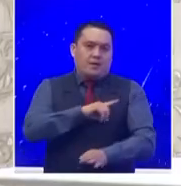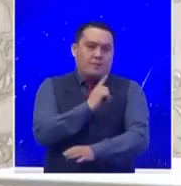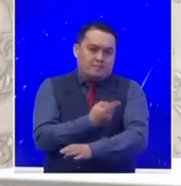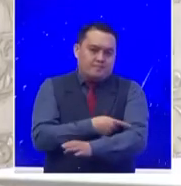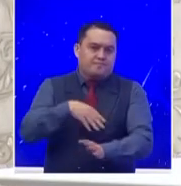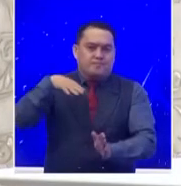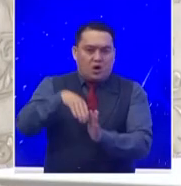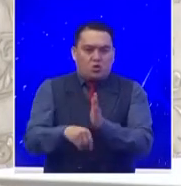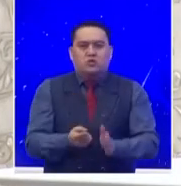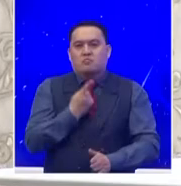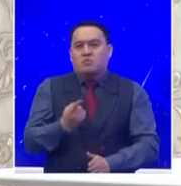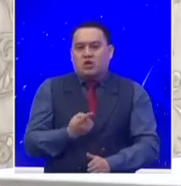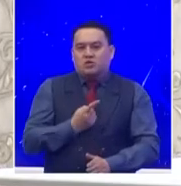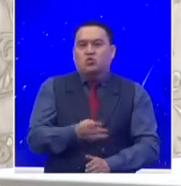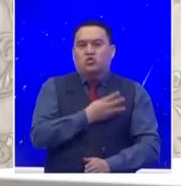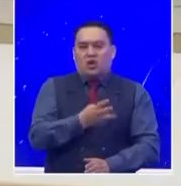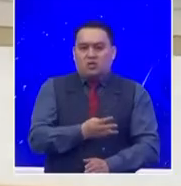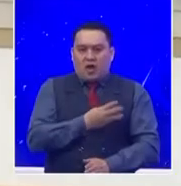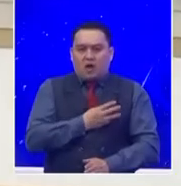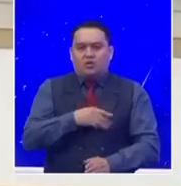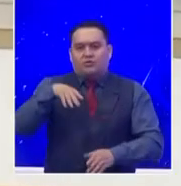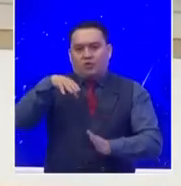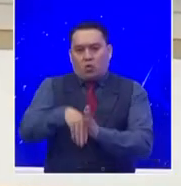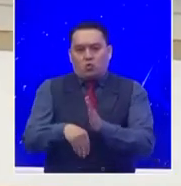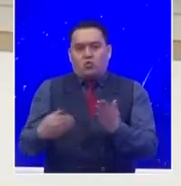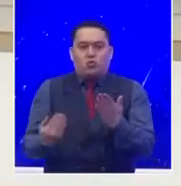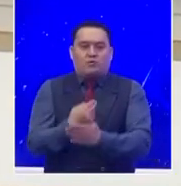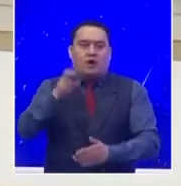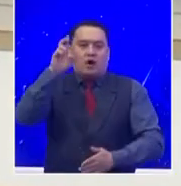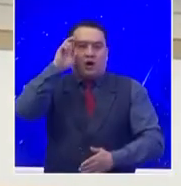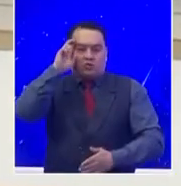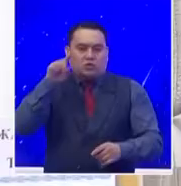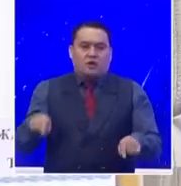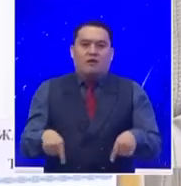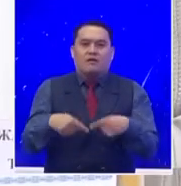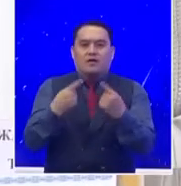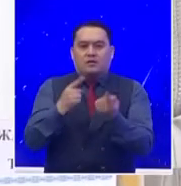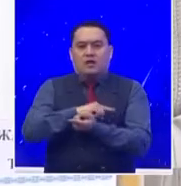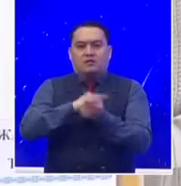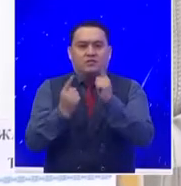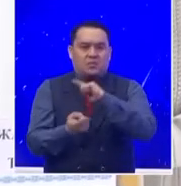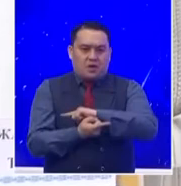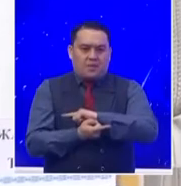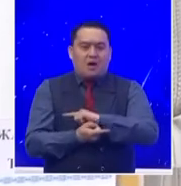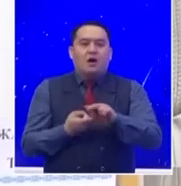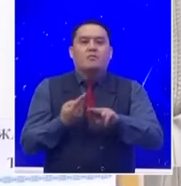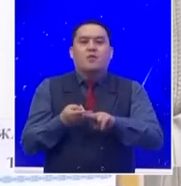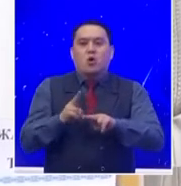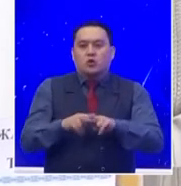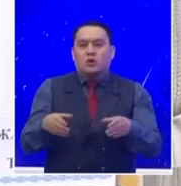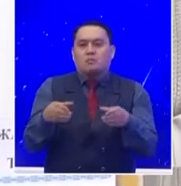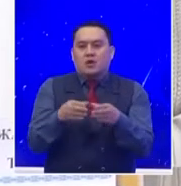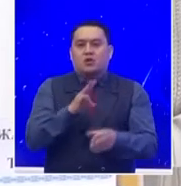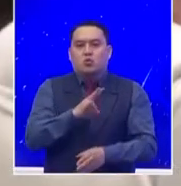свои знания, мастерство, желание и энтузиазм в рождение нового государства после глобального кризиса. Именно потому партия